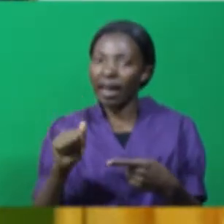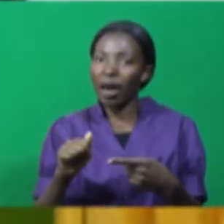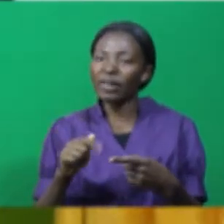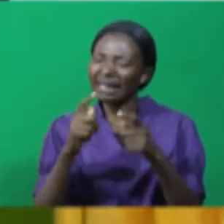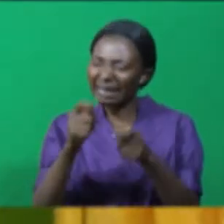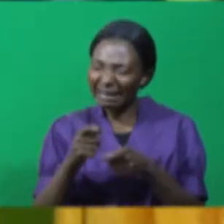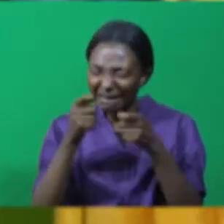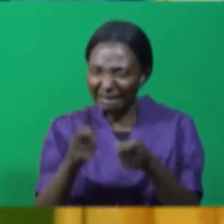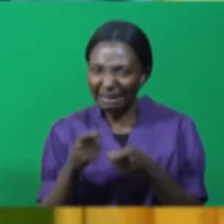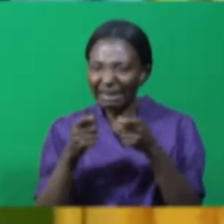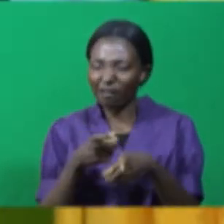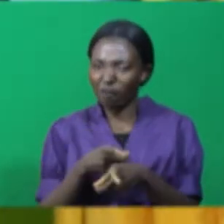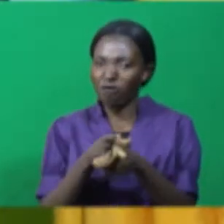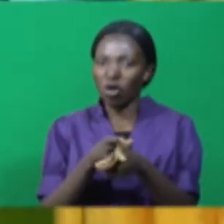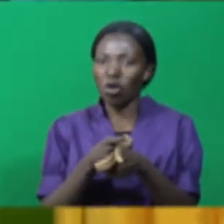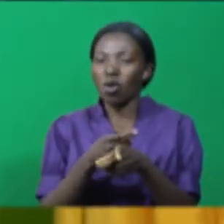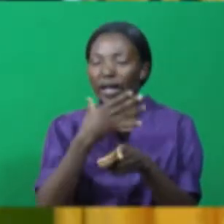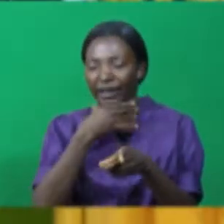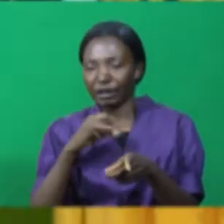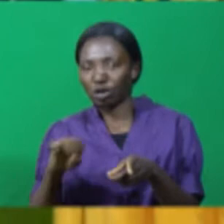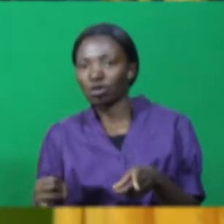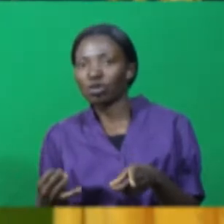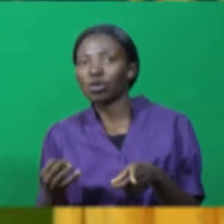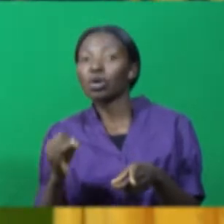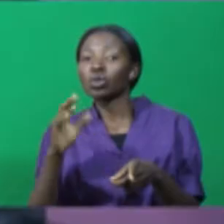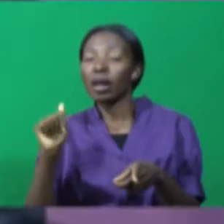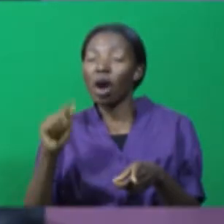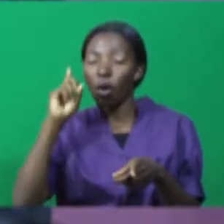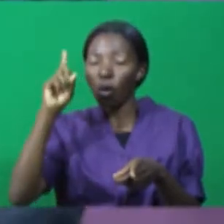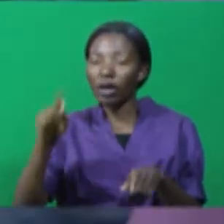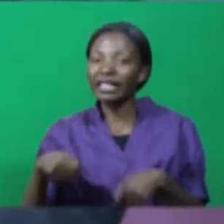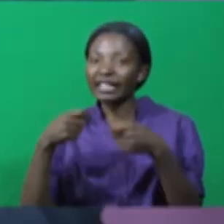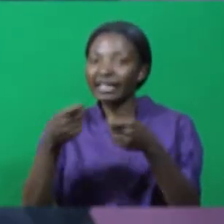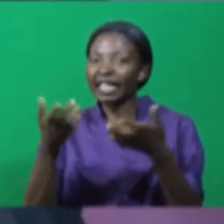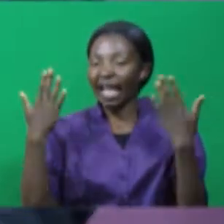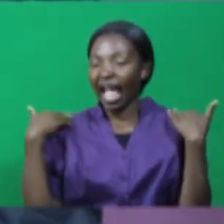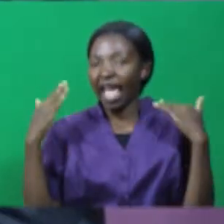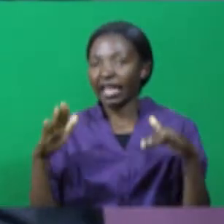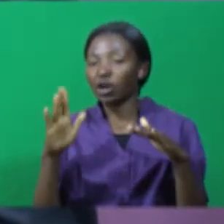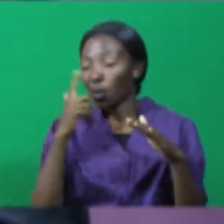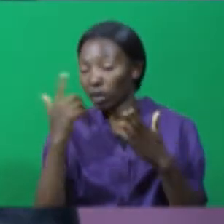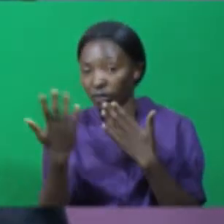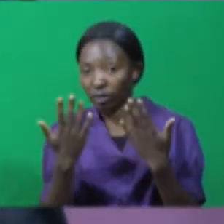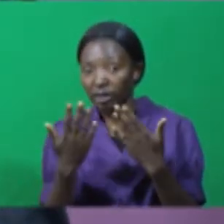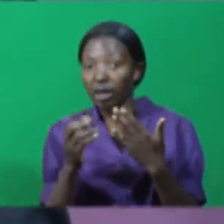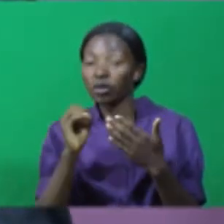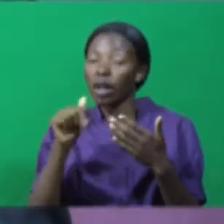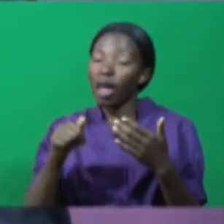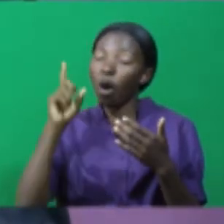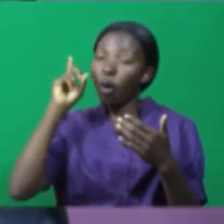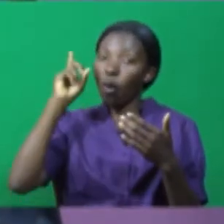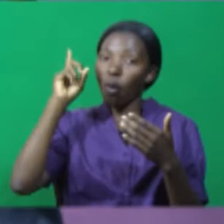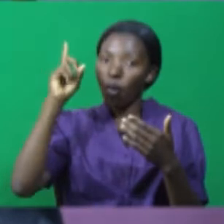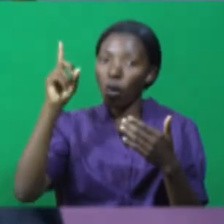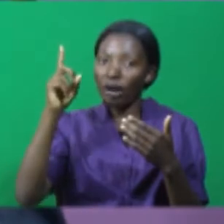vari kushingirira bedzi. Kana muchiverenga kure Mwari akazotuma ngiro zvipi. Pastor saka Mwari ndiye